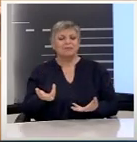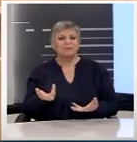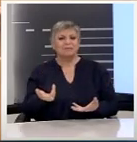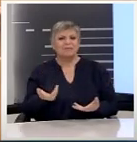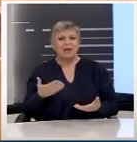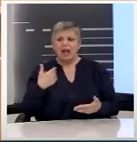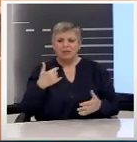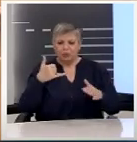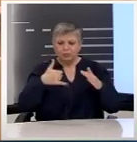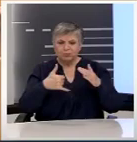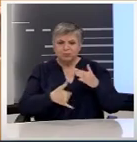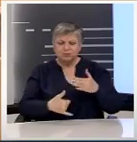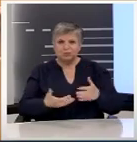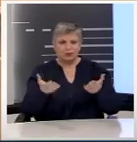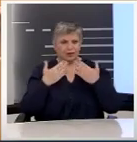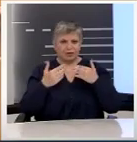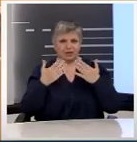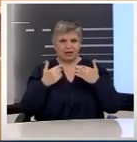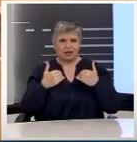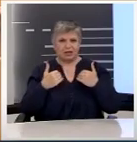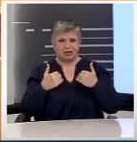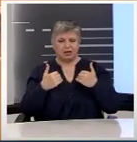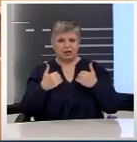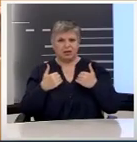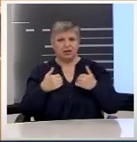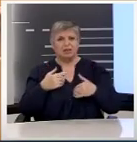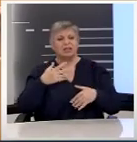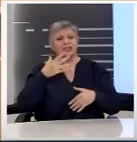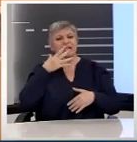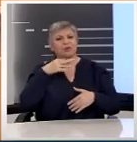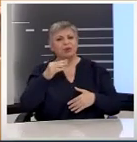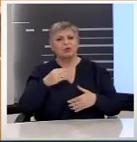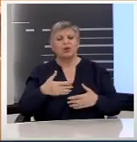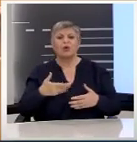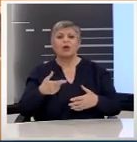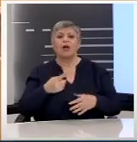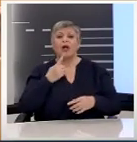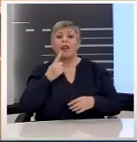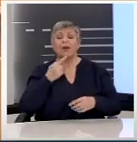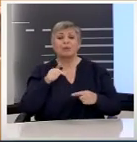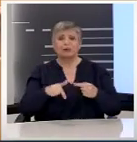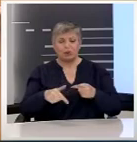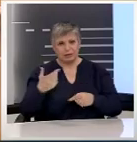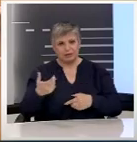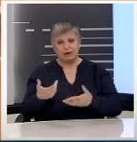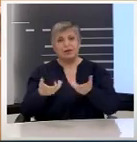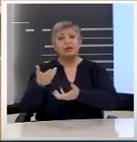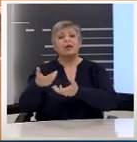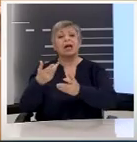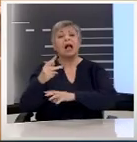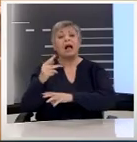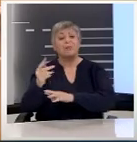εσείς. Γι' αυτό έχουμε το ταξίδι του Καμένου στο Λονδίνο, έχουμε το